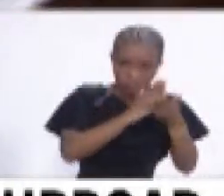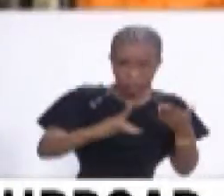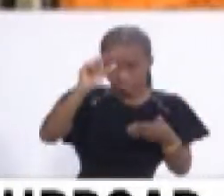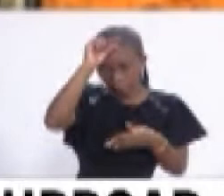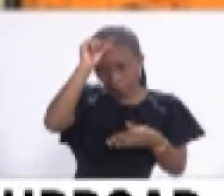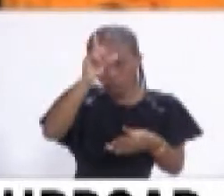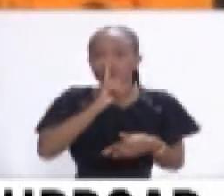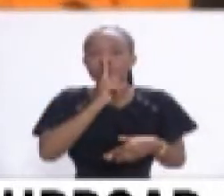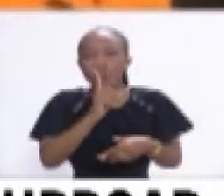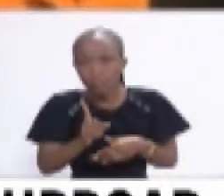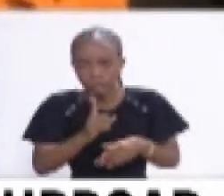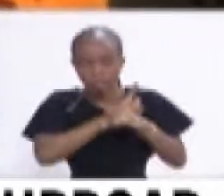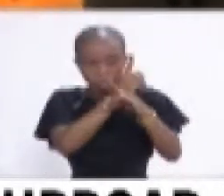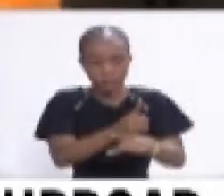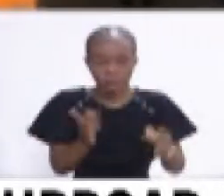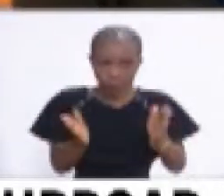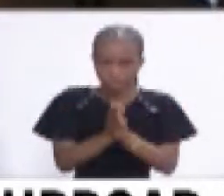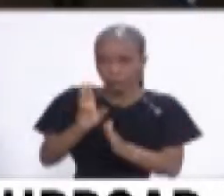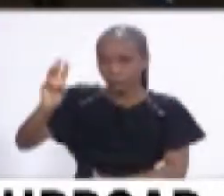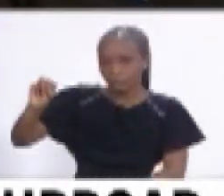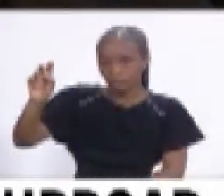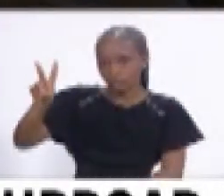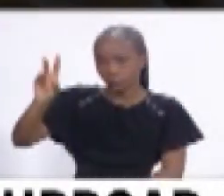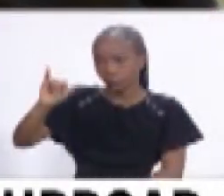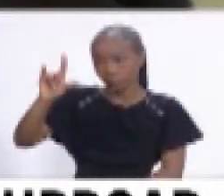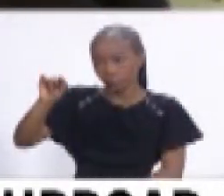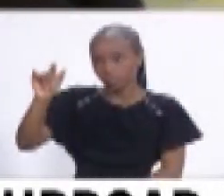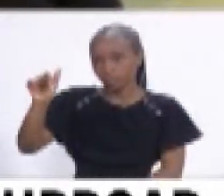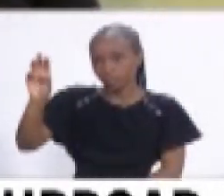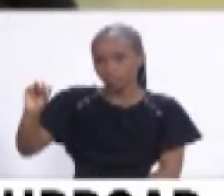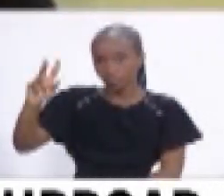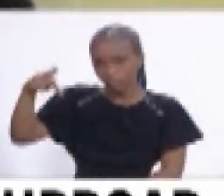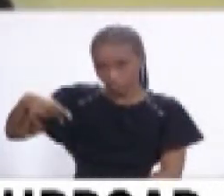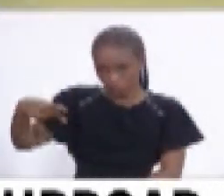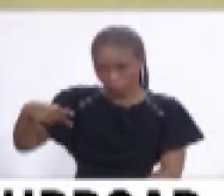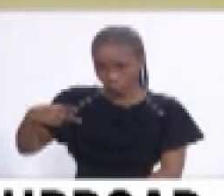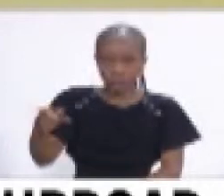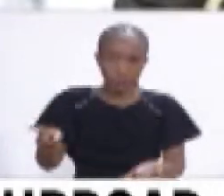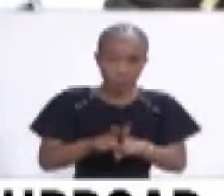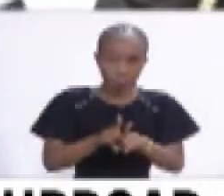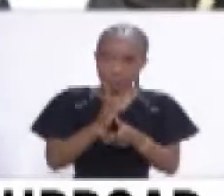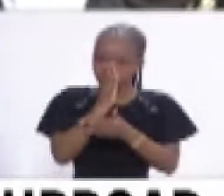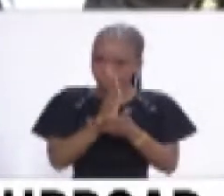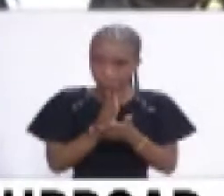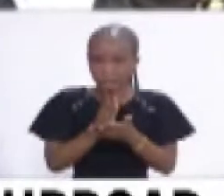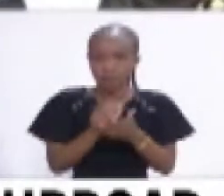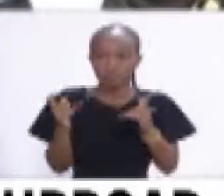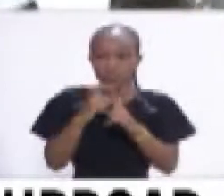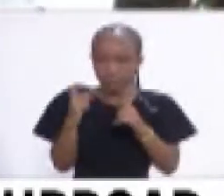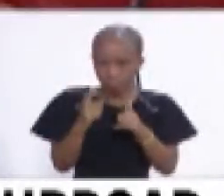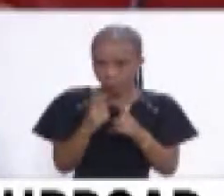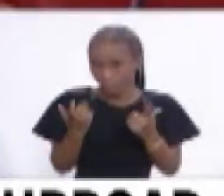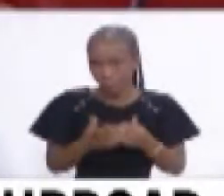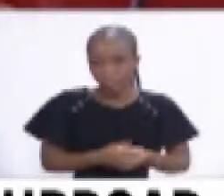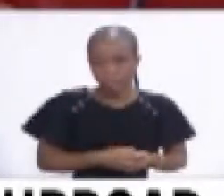government order, according to Mvita Member of Parliament Abdul Samad Sharif Nasser and some attendant of Alego